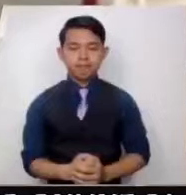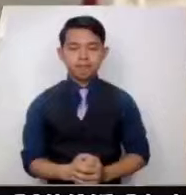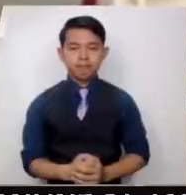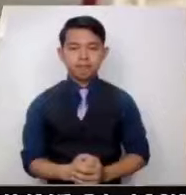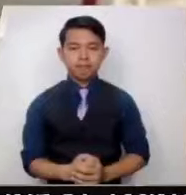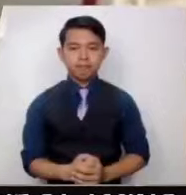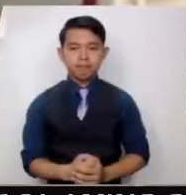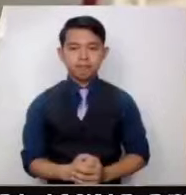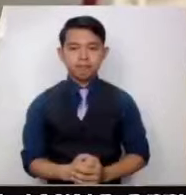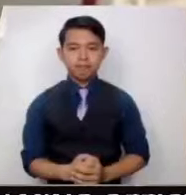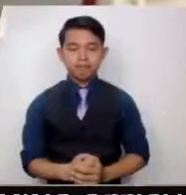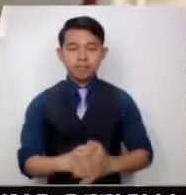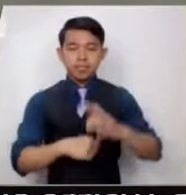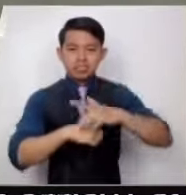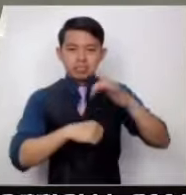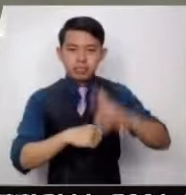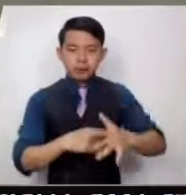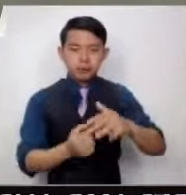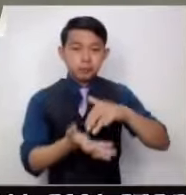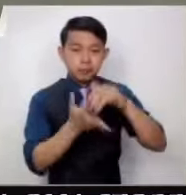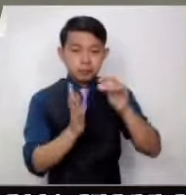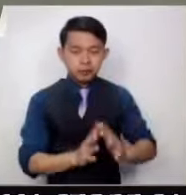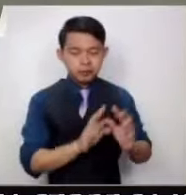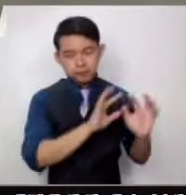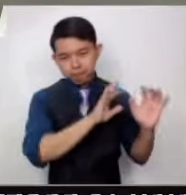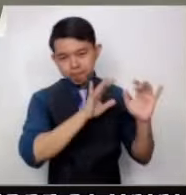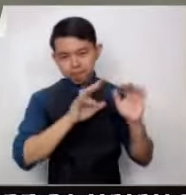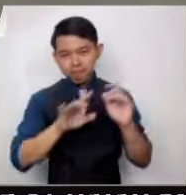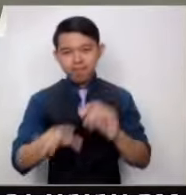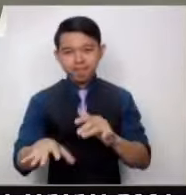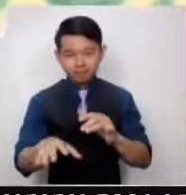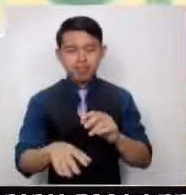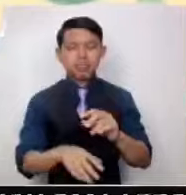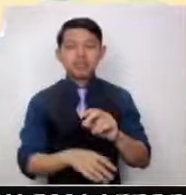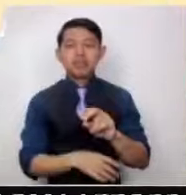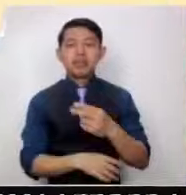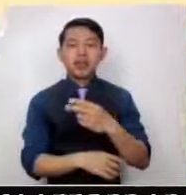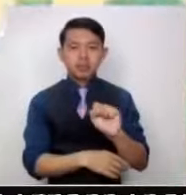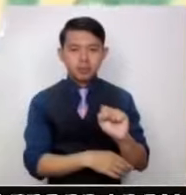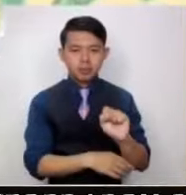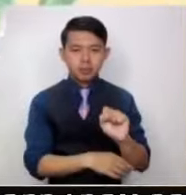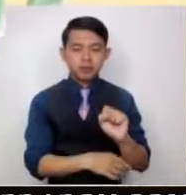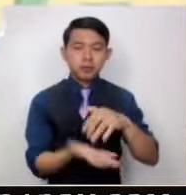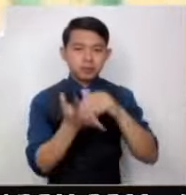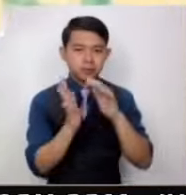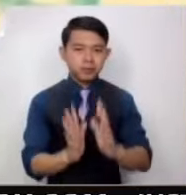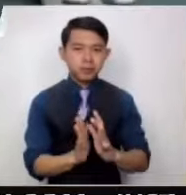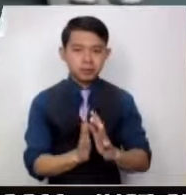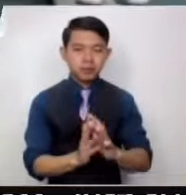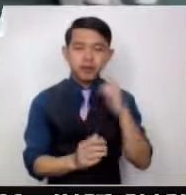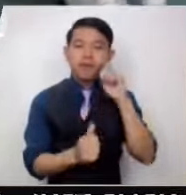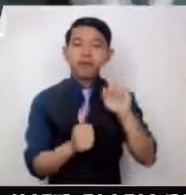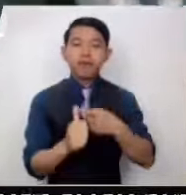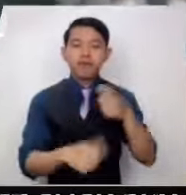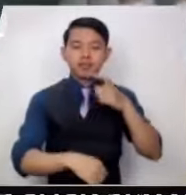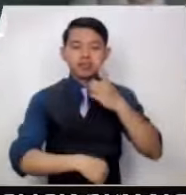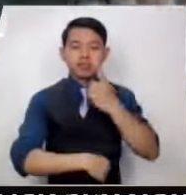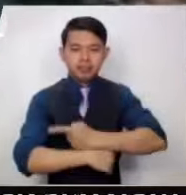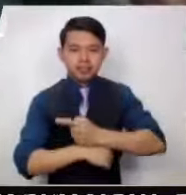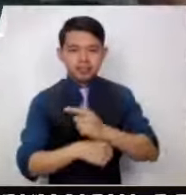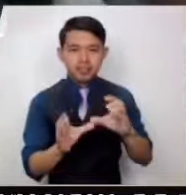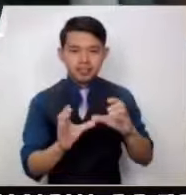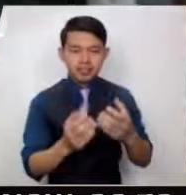Maagang nagsidatingan sa mga Tarim National High School ang mga estudyante para sa unang araw ng kanilang klase. Kompleto sa uniform